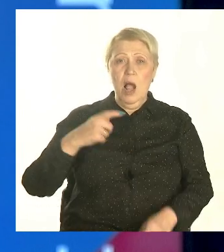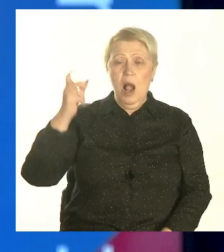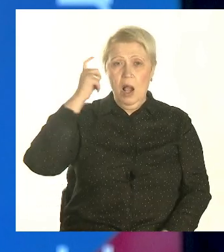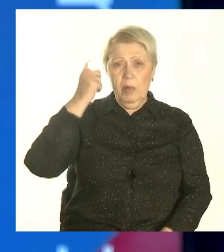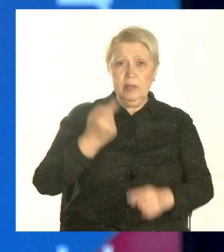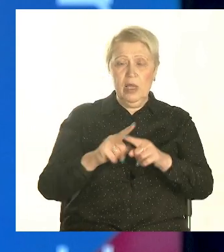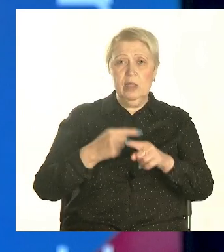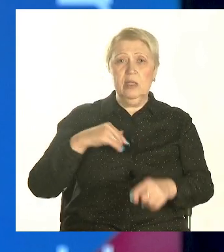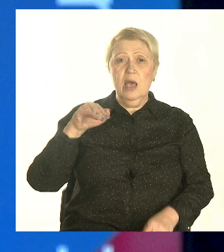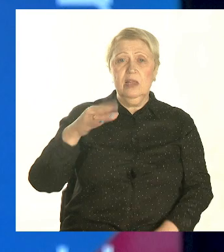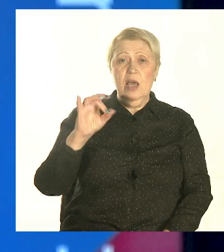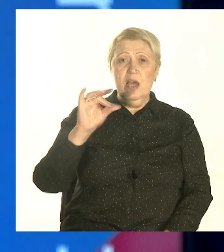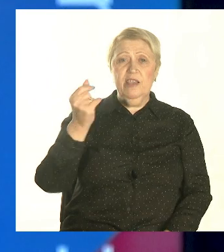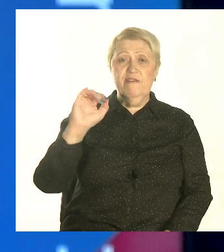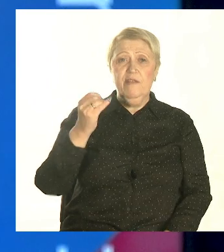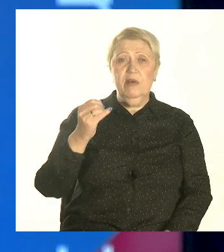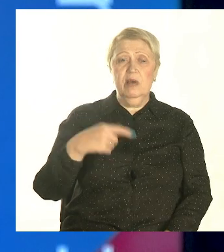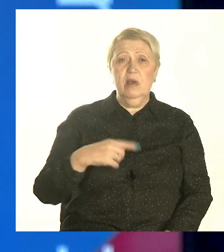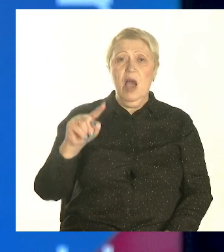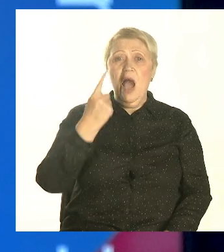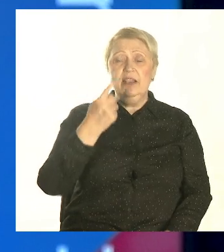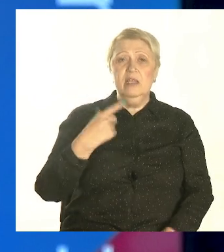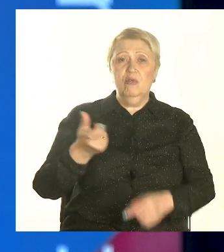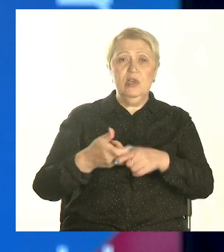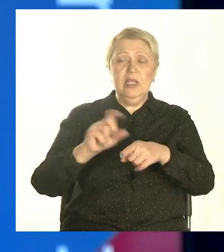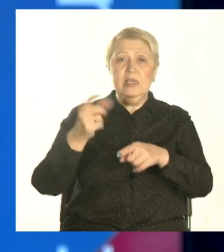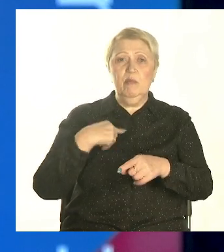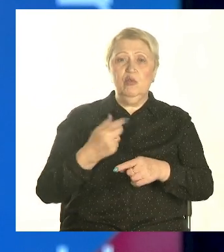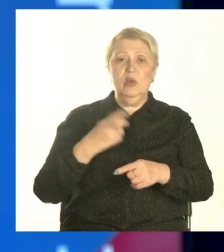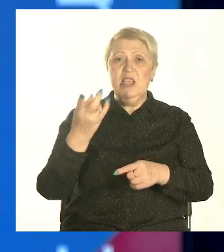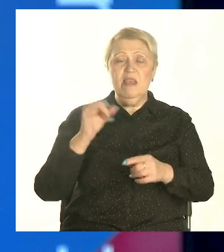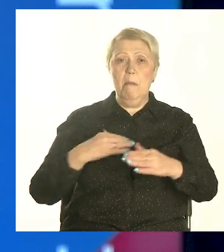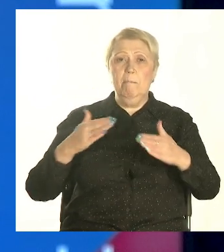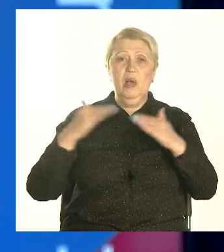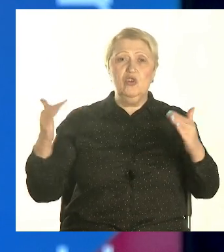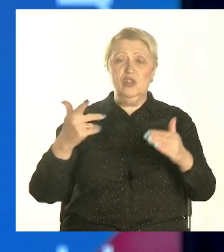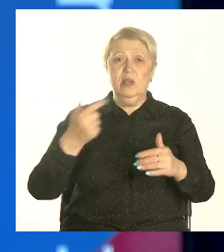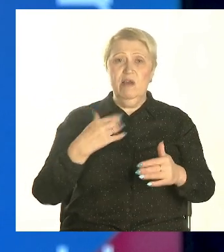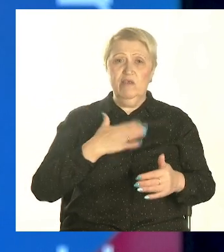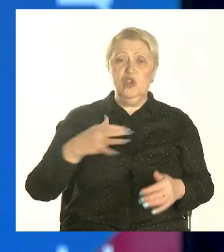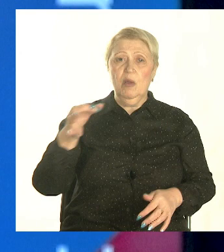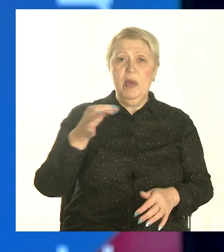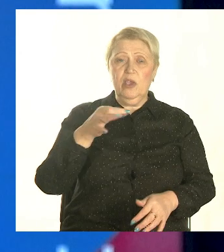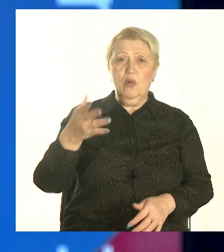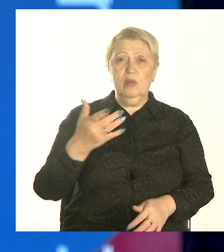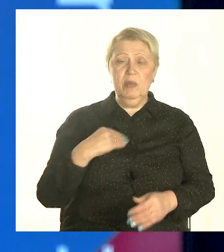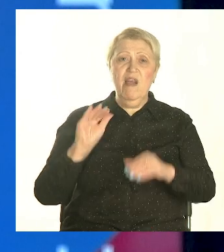тариф один из самых небольших в нашем регионе, в Дальневосточном. То есть мы вошли, по-моему, в